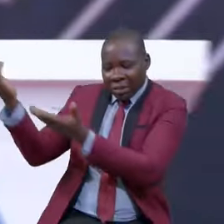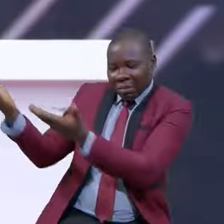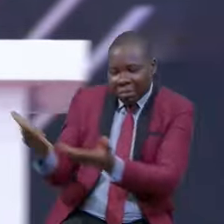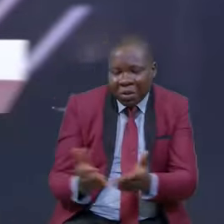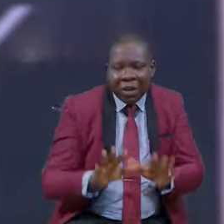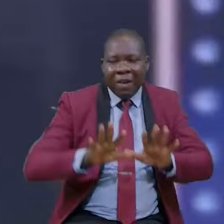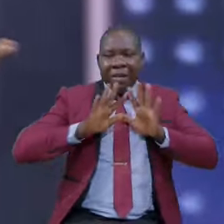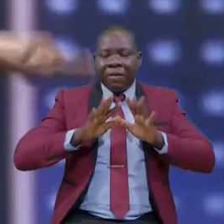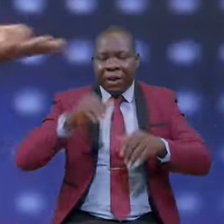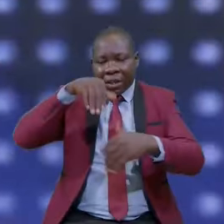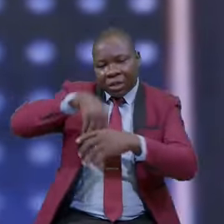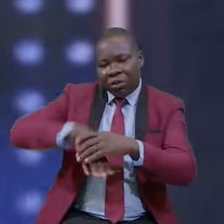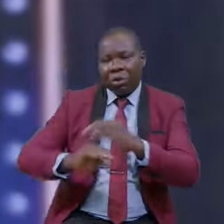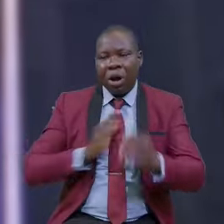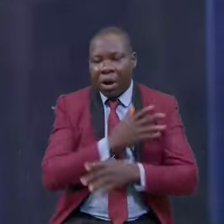quel que soit